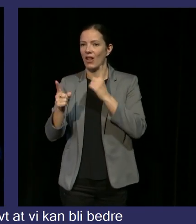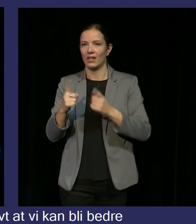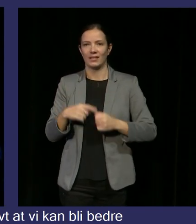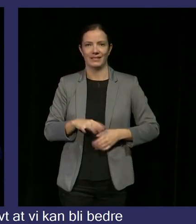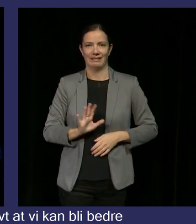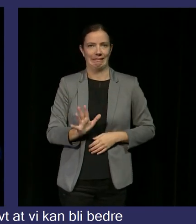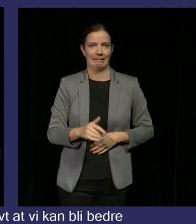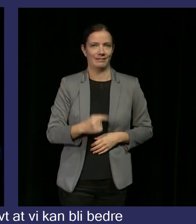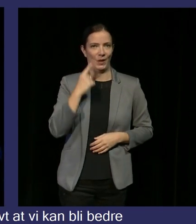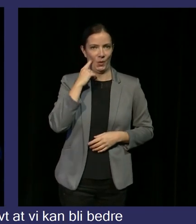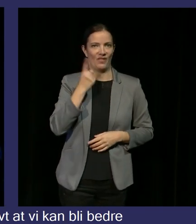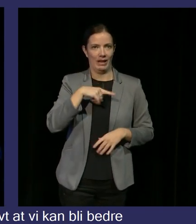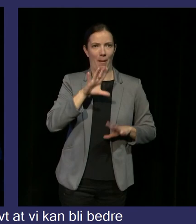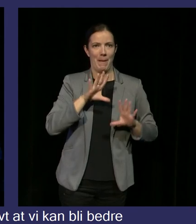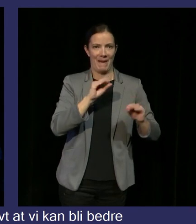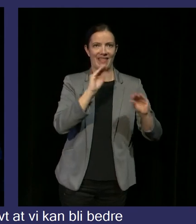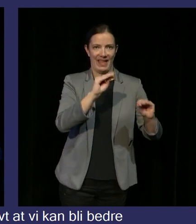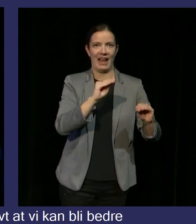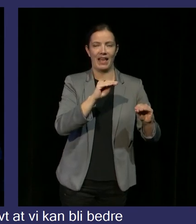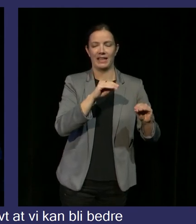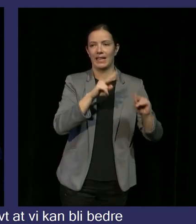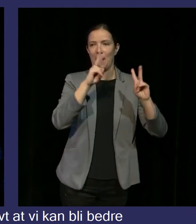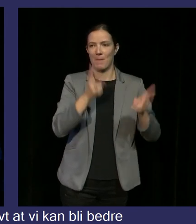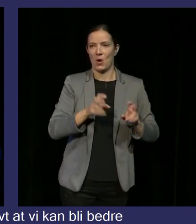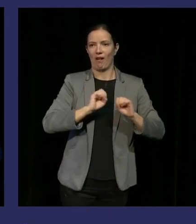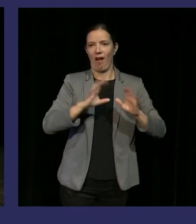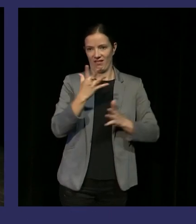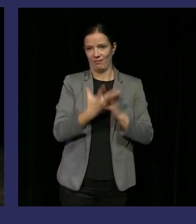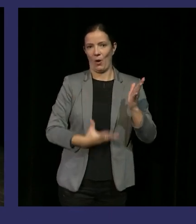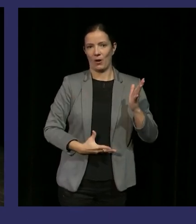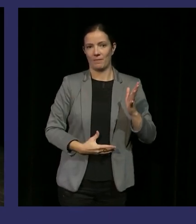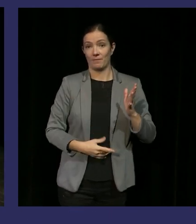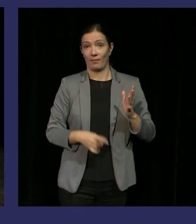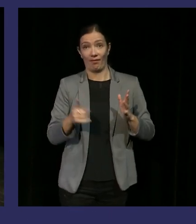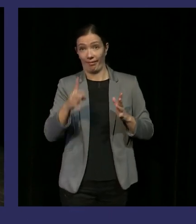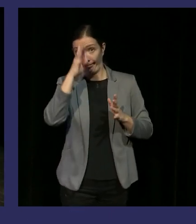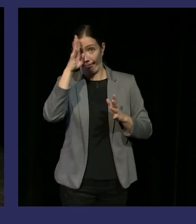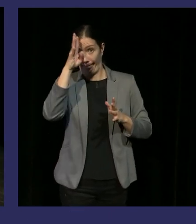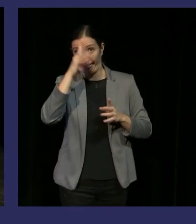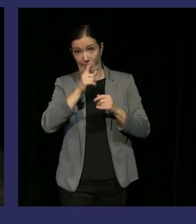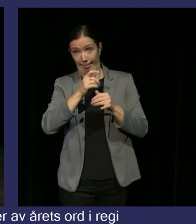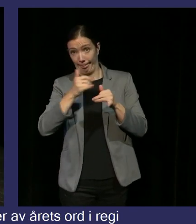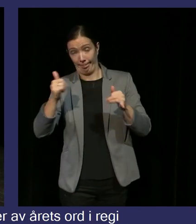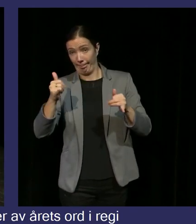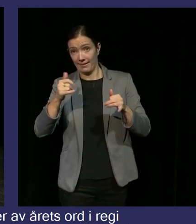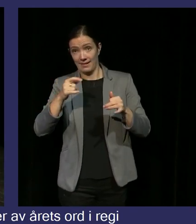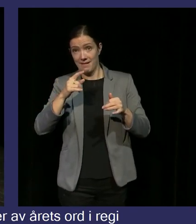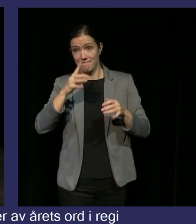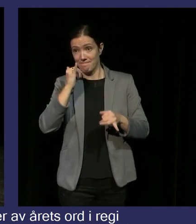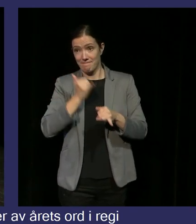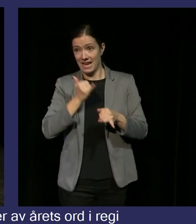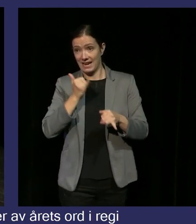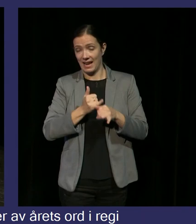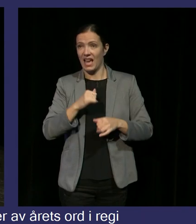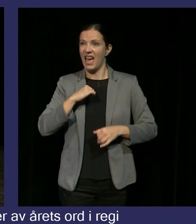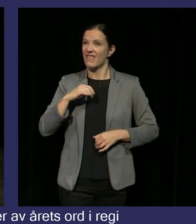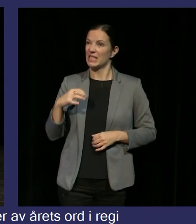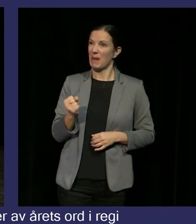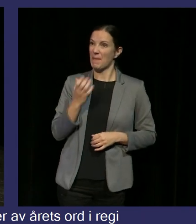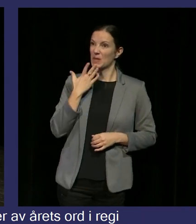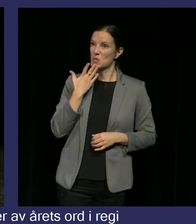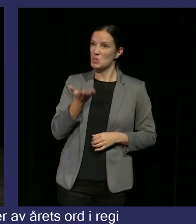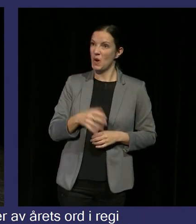definitivt at vi kan bli bedre også til å bruke klarspråk. Og ikke finne på så mange rare... Hvis begrepene